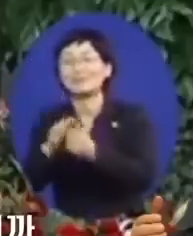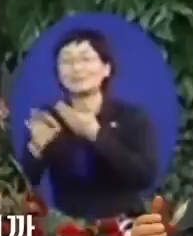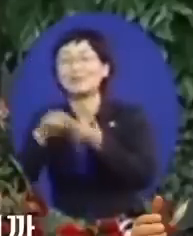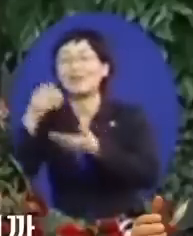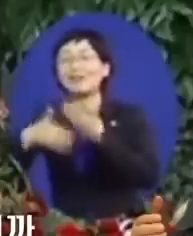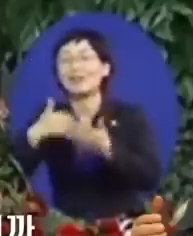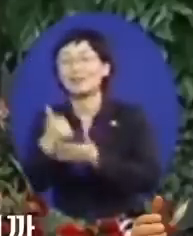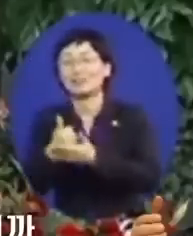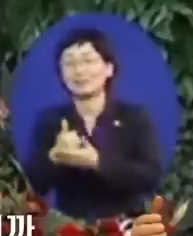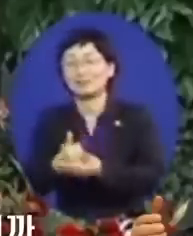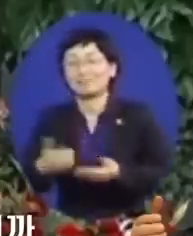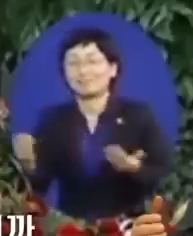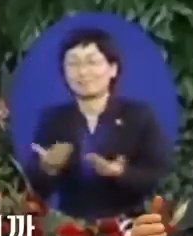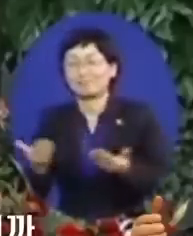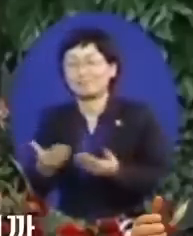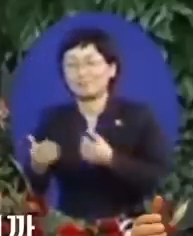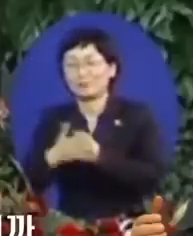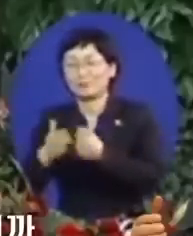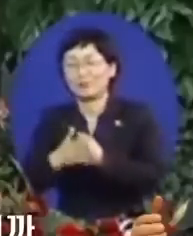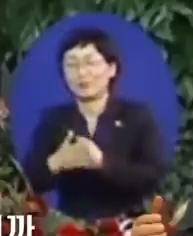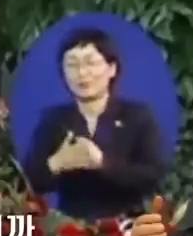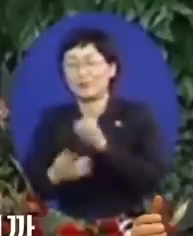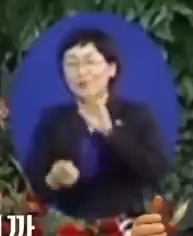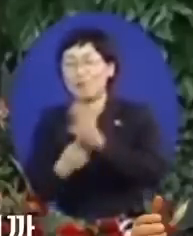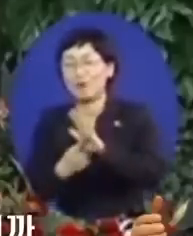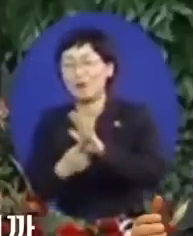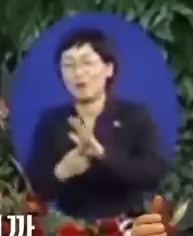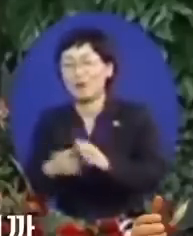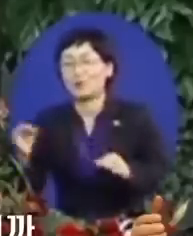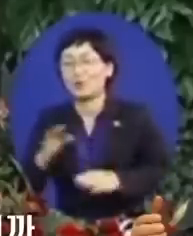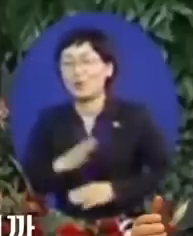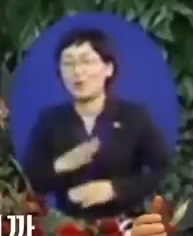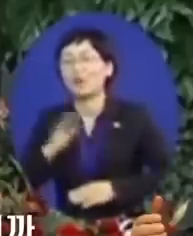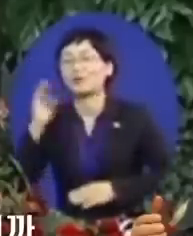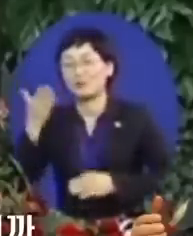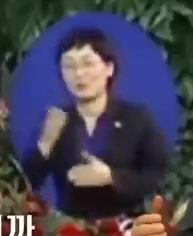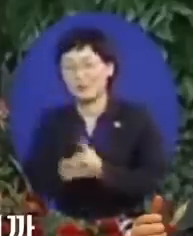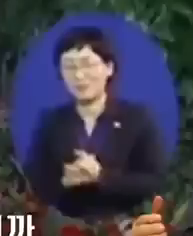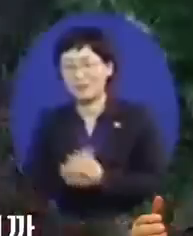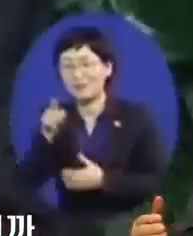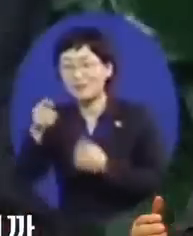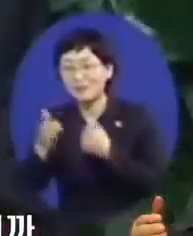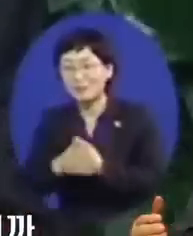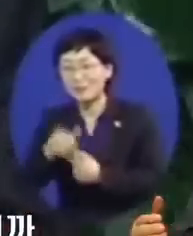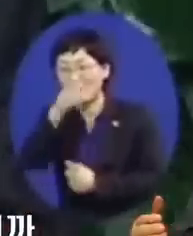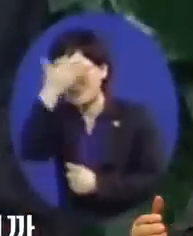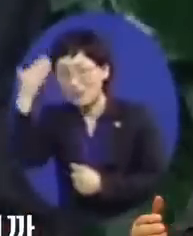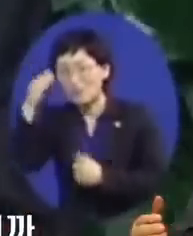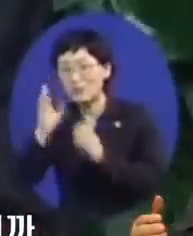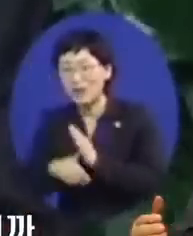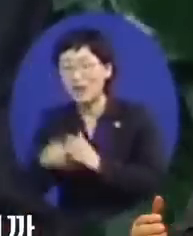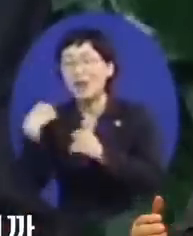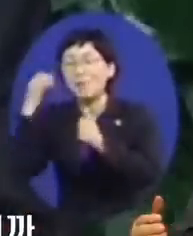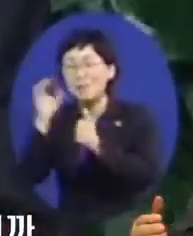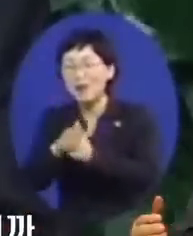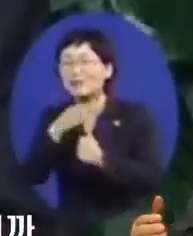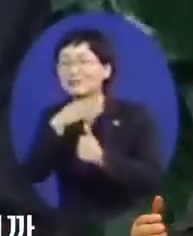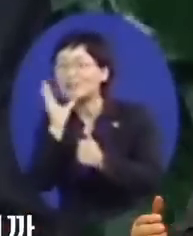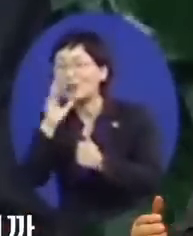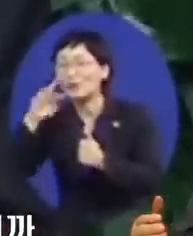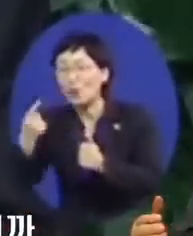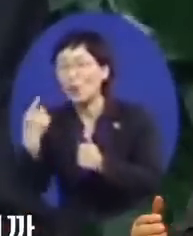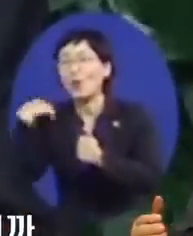하나님 역사하심이 나타나 놀라운 역사를 베풀어주는 것입니다. 그러므로 젊을 때도 맡기고 늙을 때도